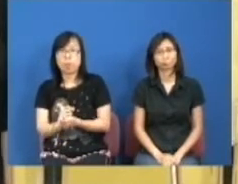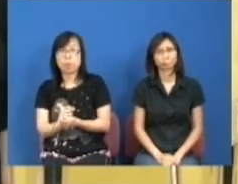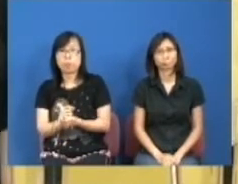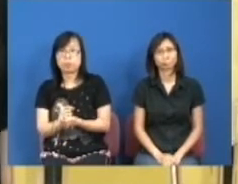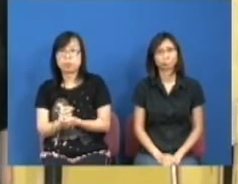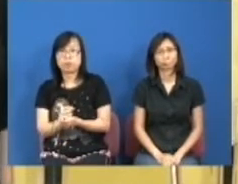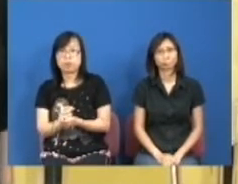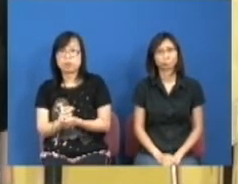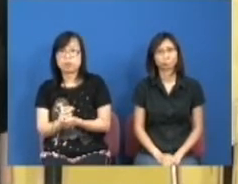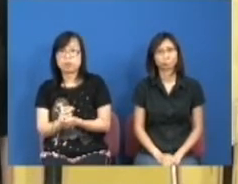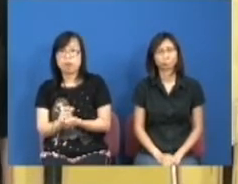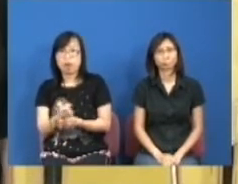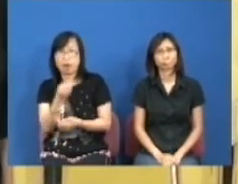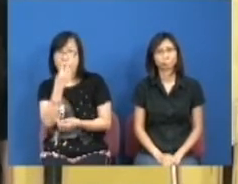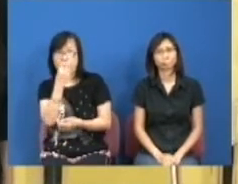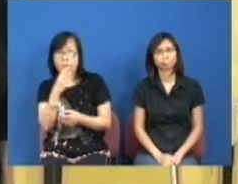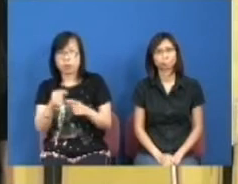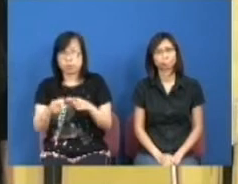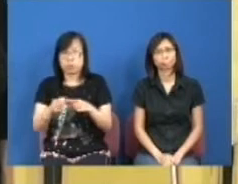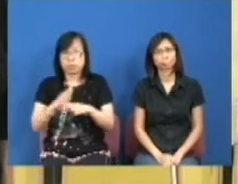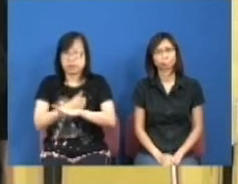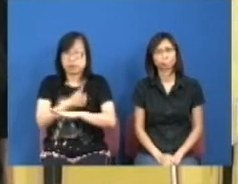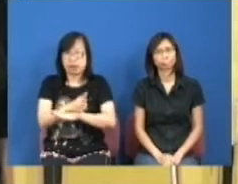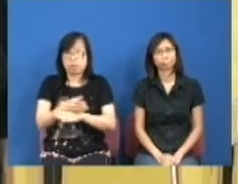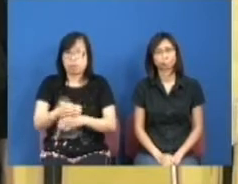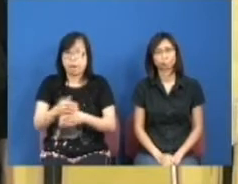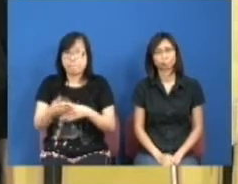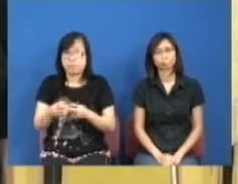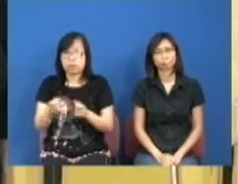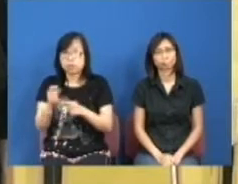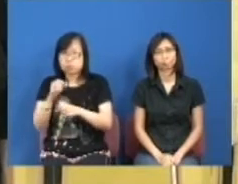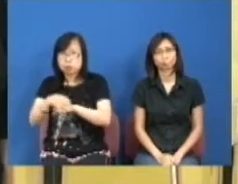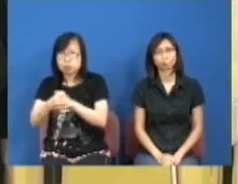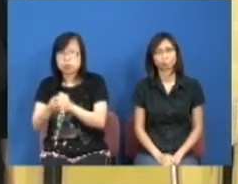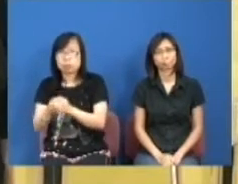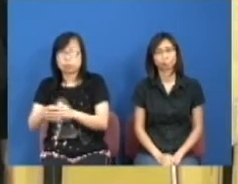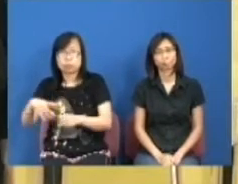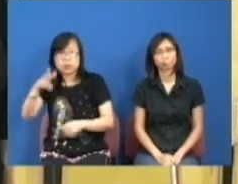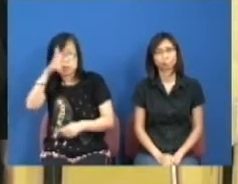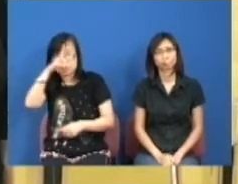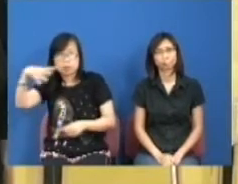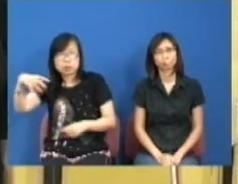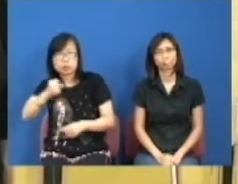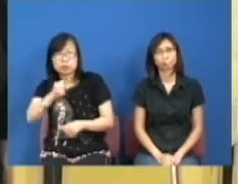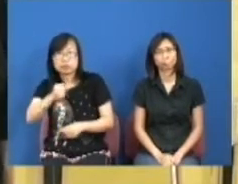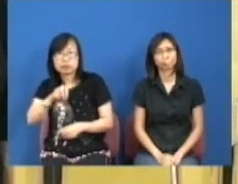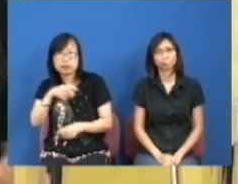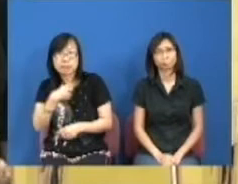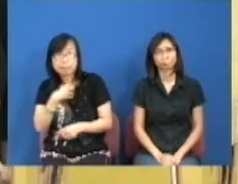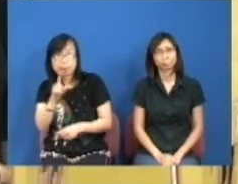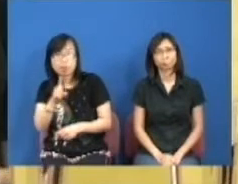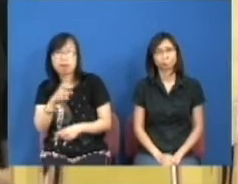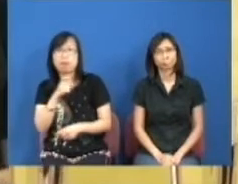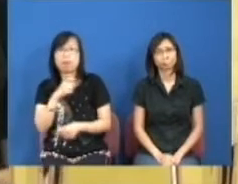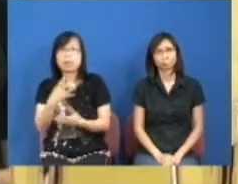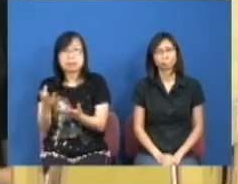們香港公民社會對於中國政權這個看法究竟我們有多大程度可